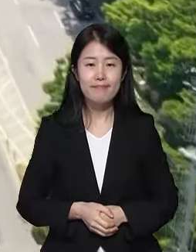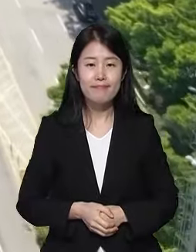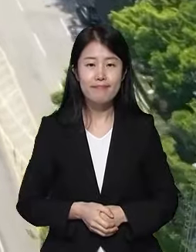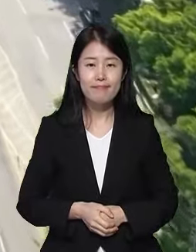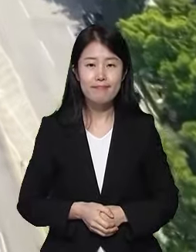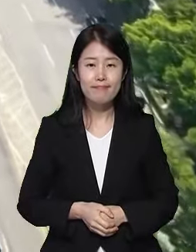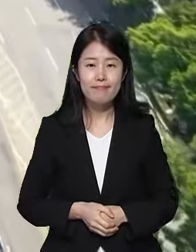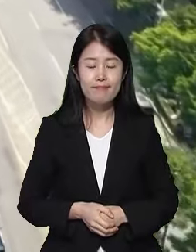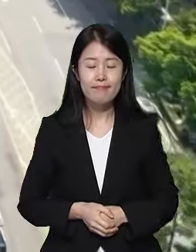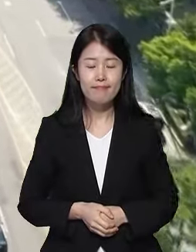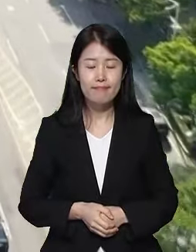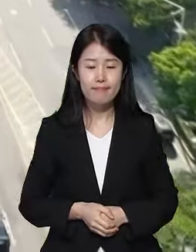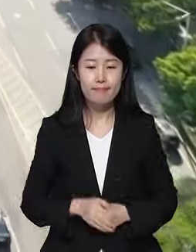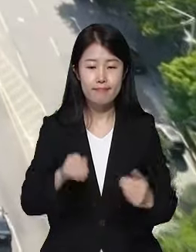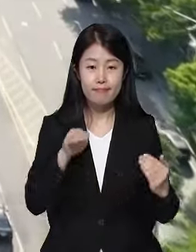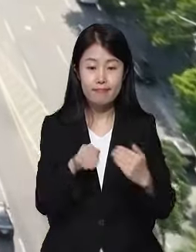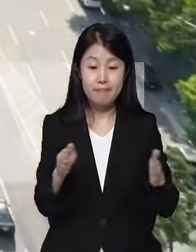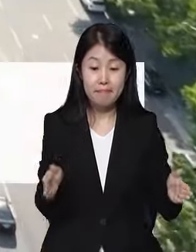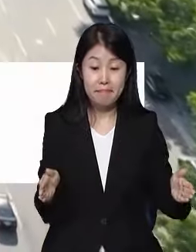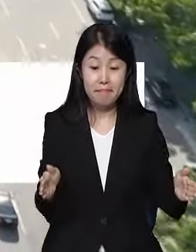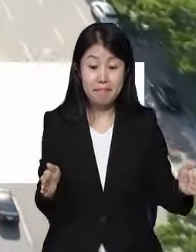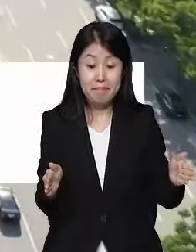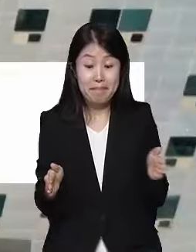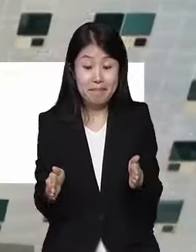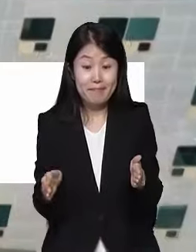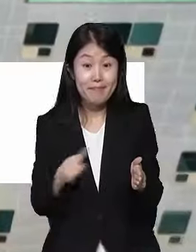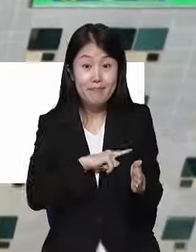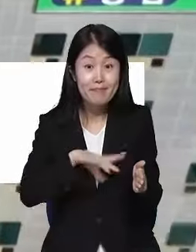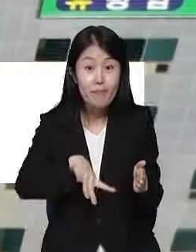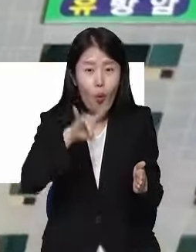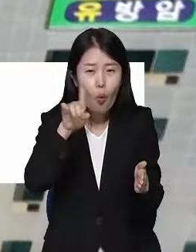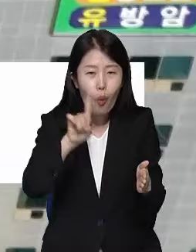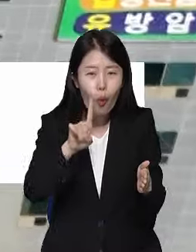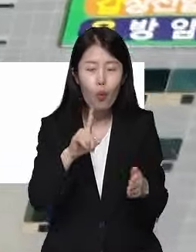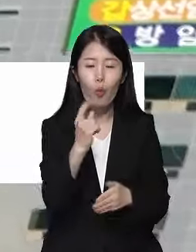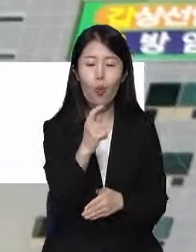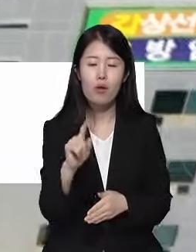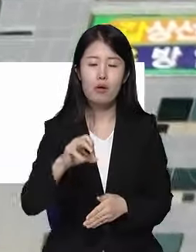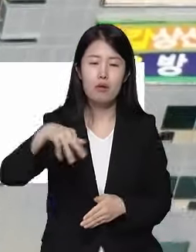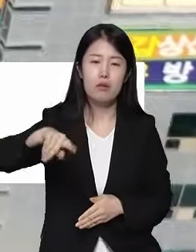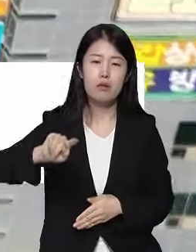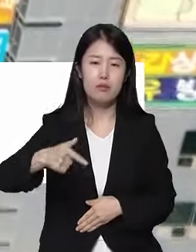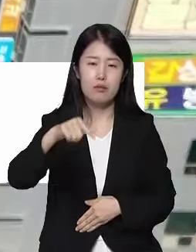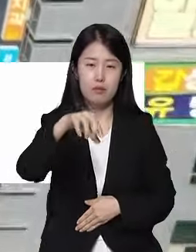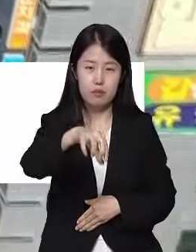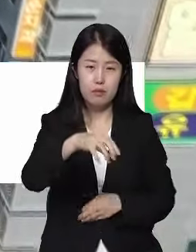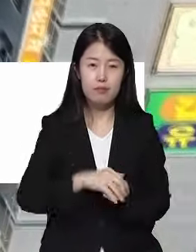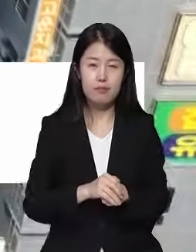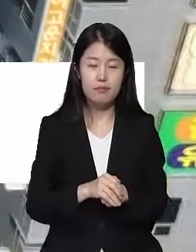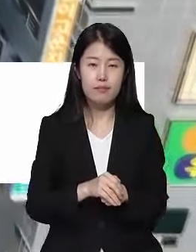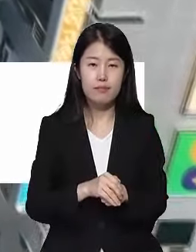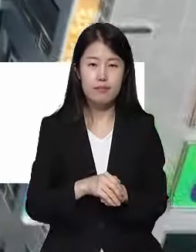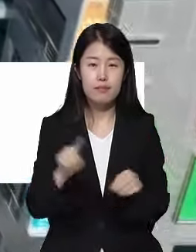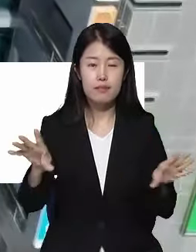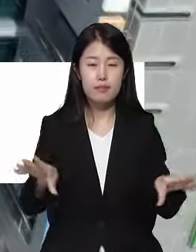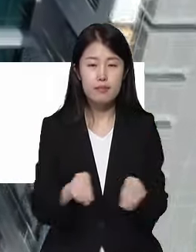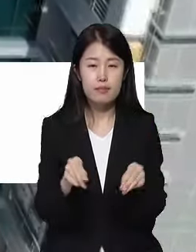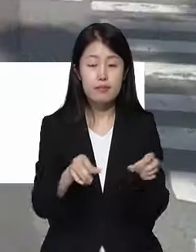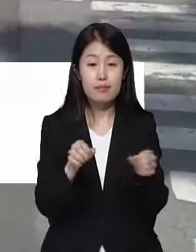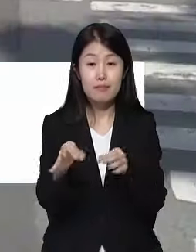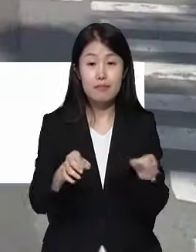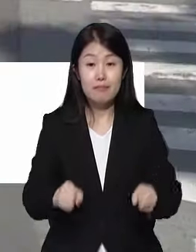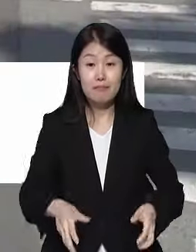이른바 도로 다이어트가 가장 먼저 추진되는 곳은 광천권역입니다. 광주시는 복합 쇼핑몰이 들어서는